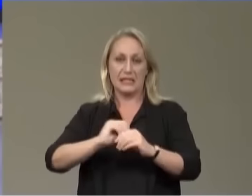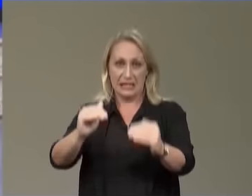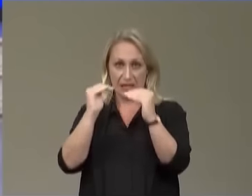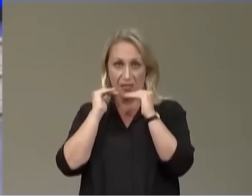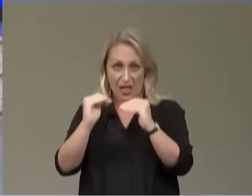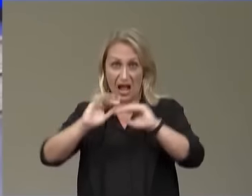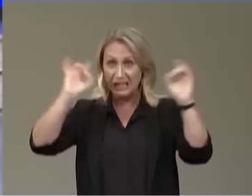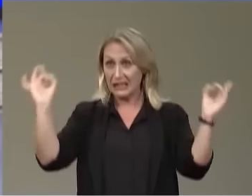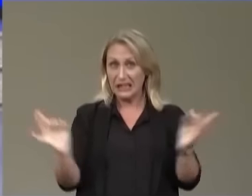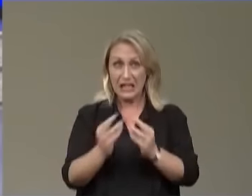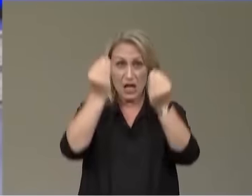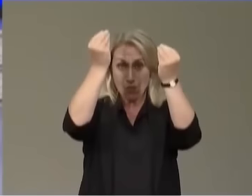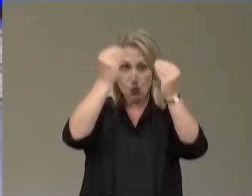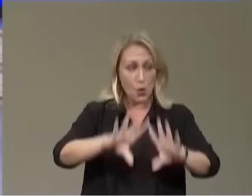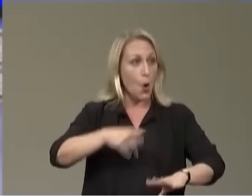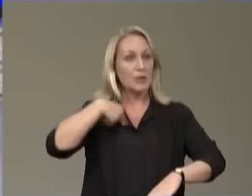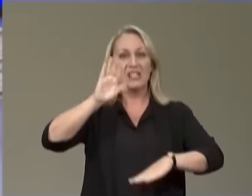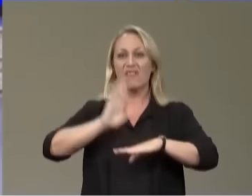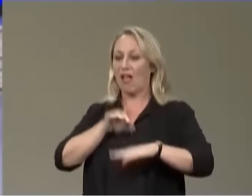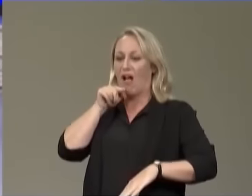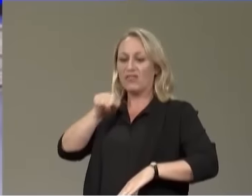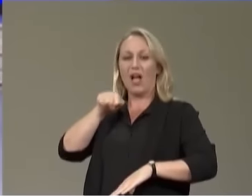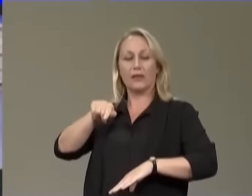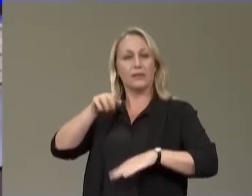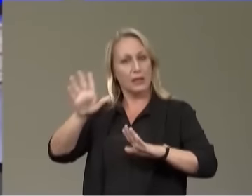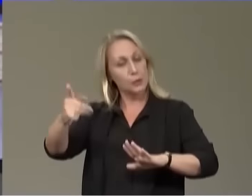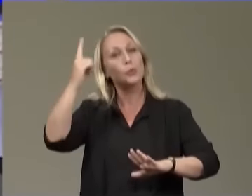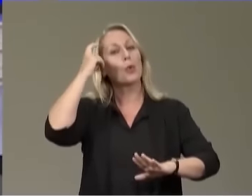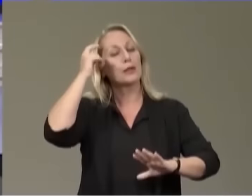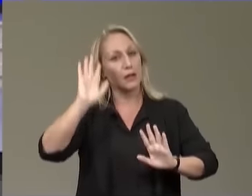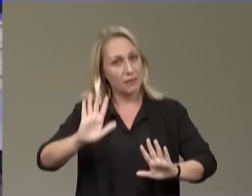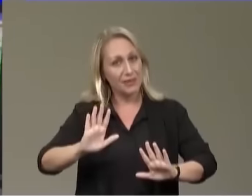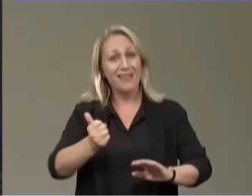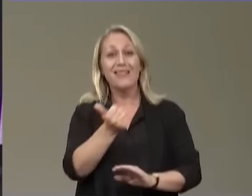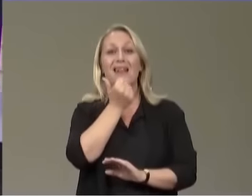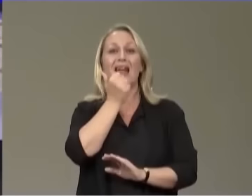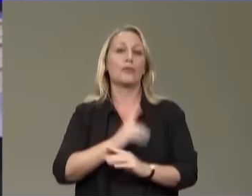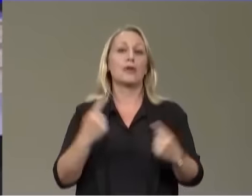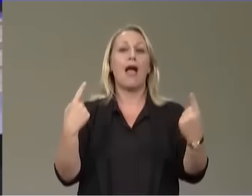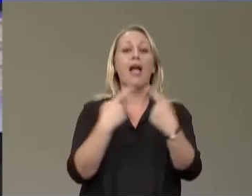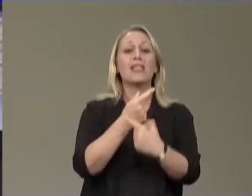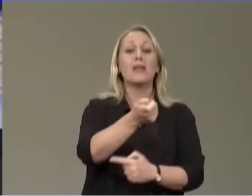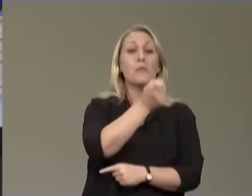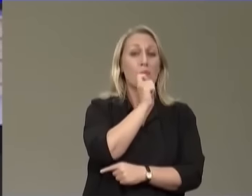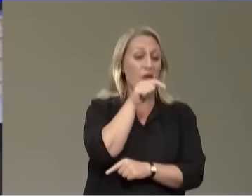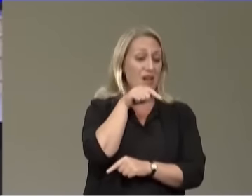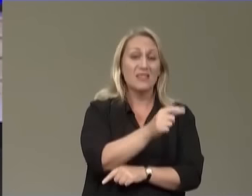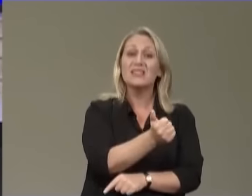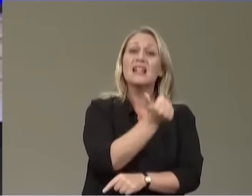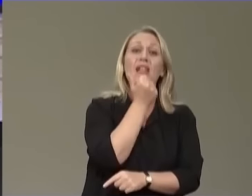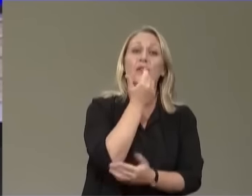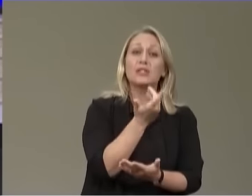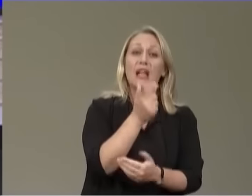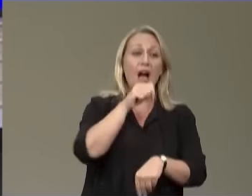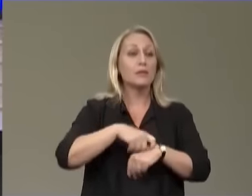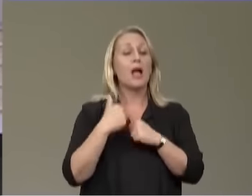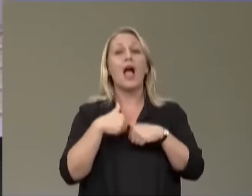αυτά τα καταλαβαίνω. Είναι λάθος όμως η αντιπολίτευση να εξάγει στη δημόσια